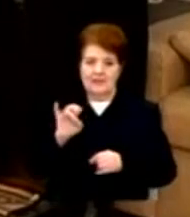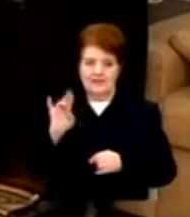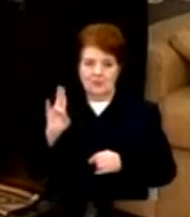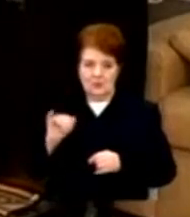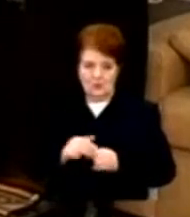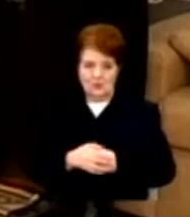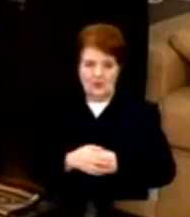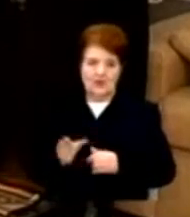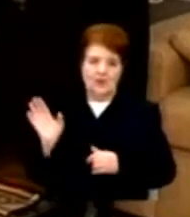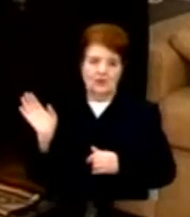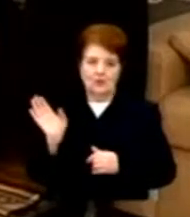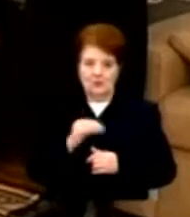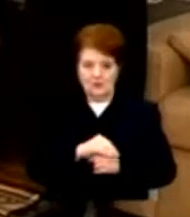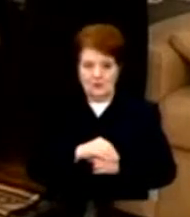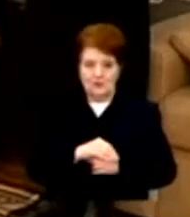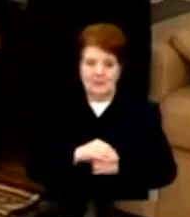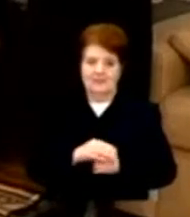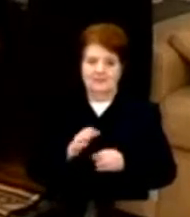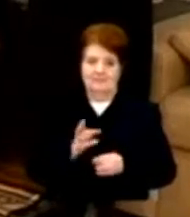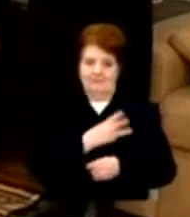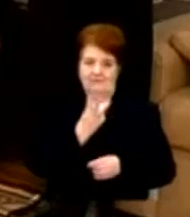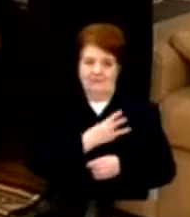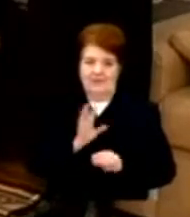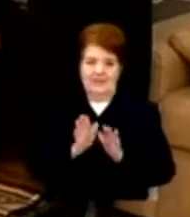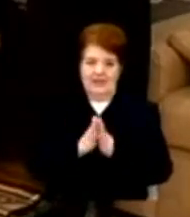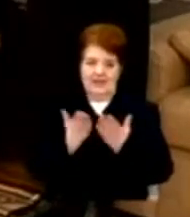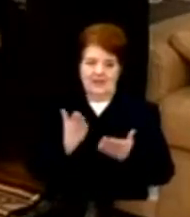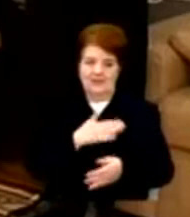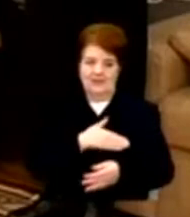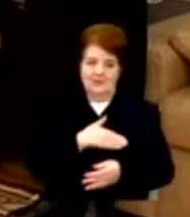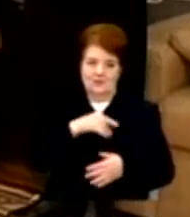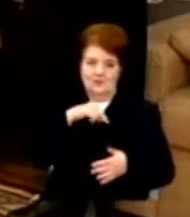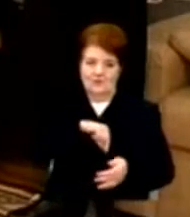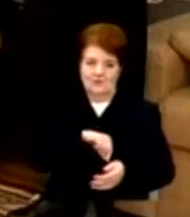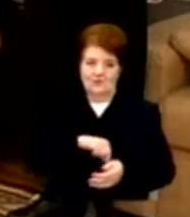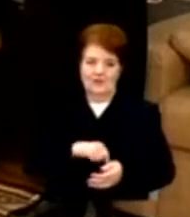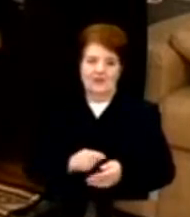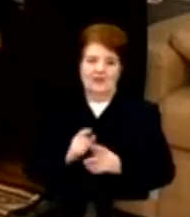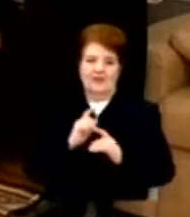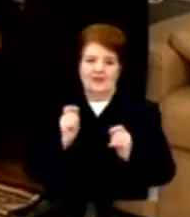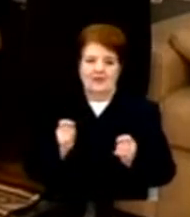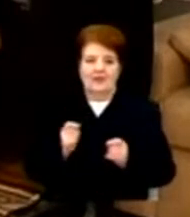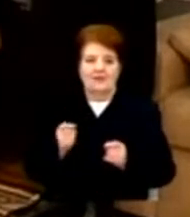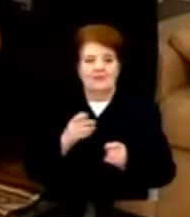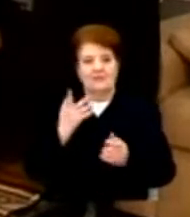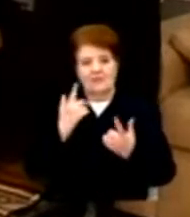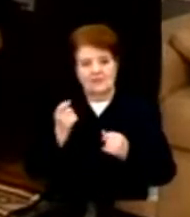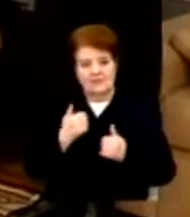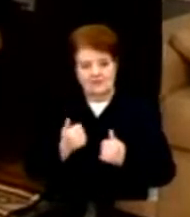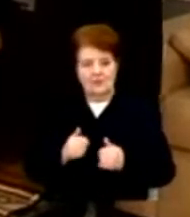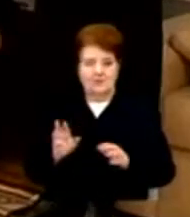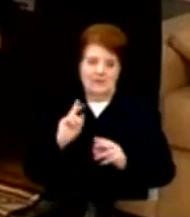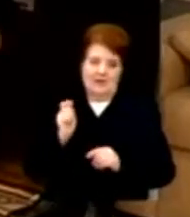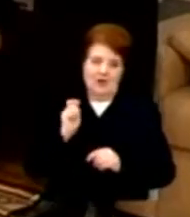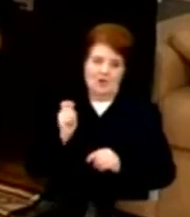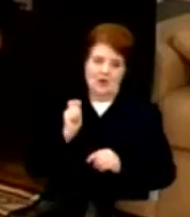sârguincioși, toți îndrăgostiți de carte, la suflet și chip frumoși, după dadină străbună, a venit să